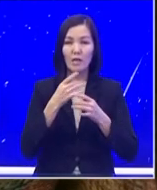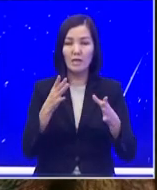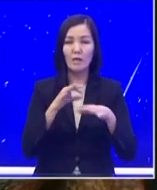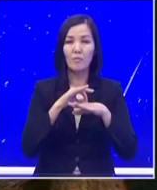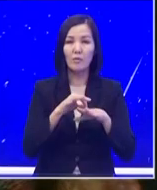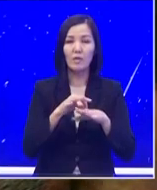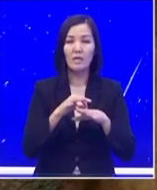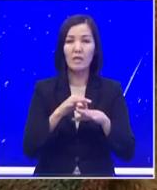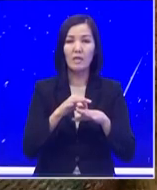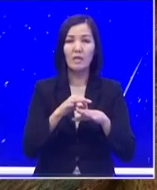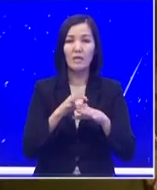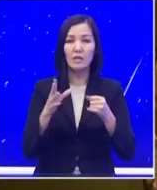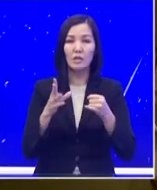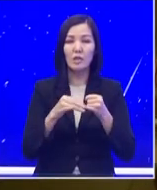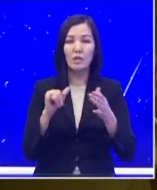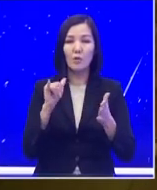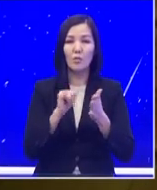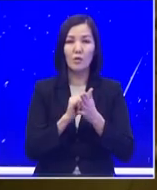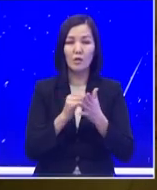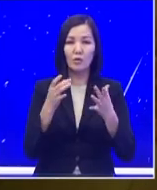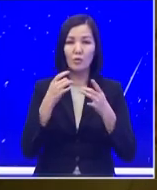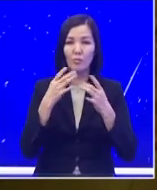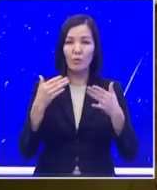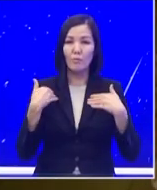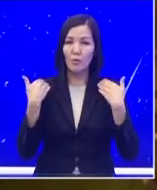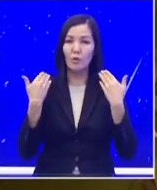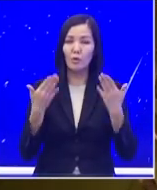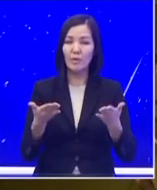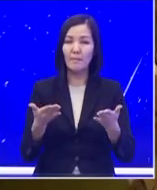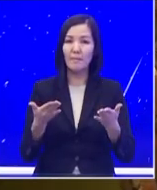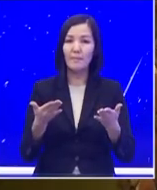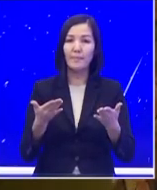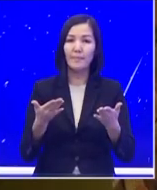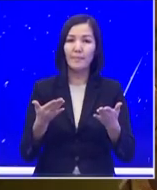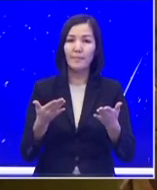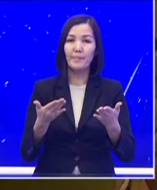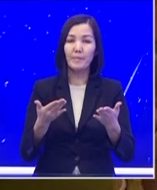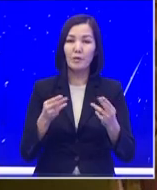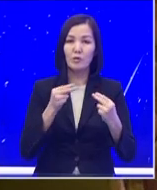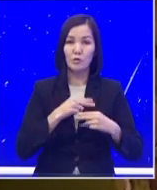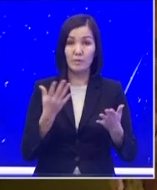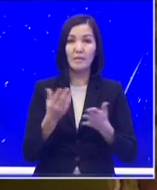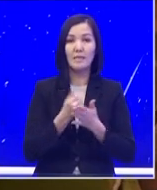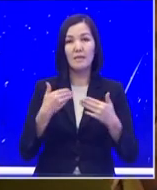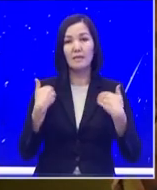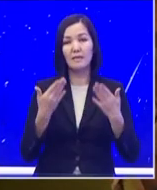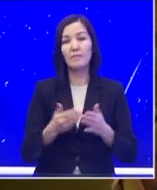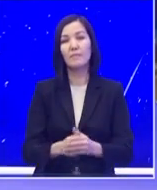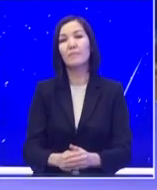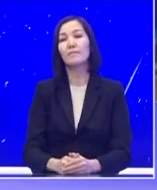Жерге орналастырушыларды төл мерекелерімен құттықтап, жаңағы жұмыстарына сәттілік тілегім